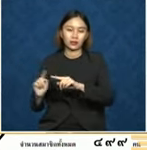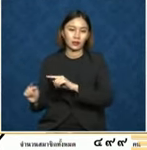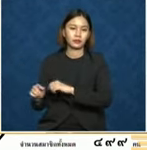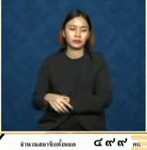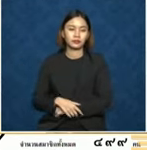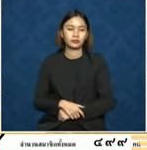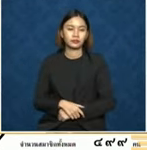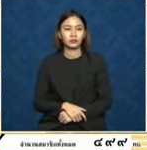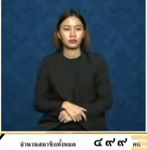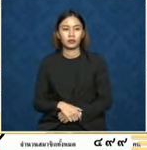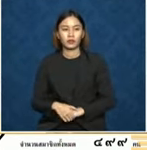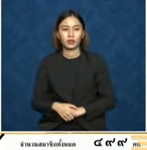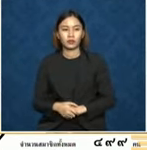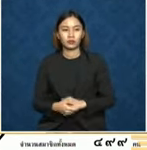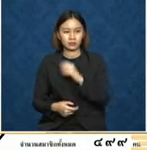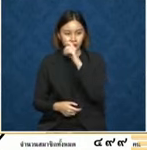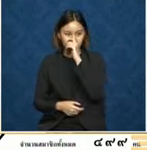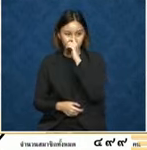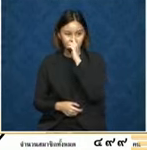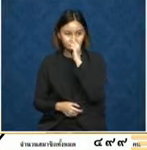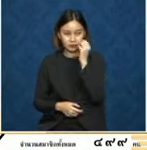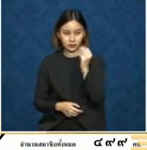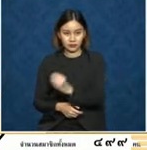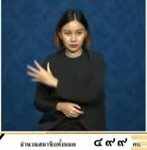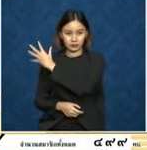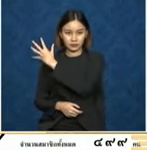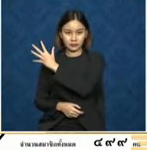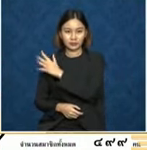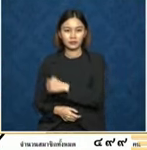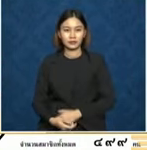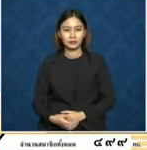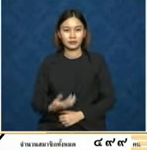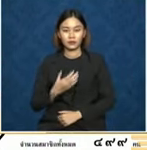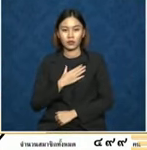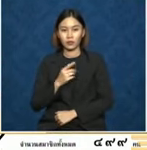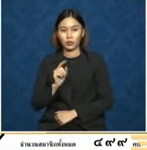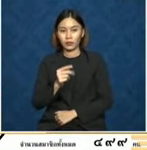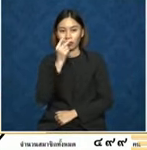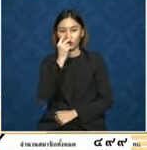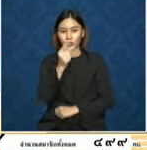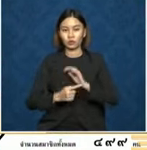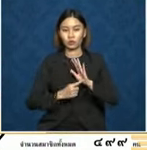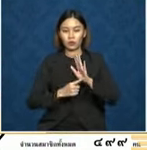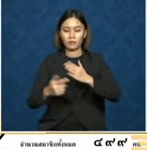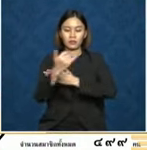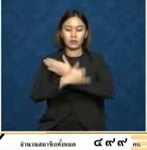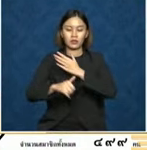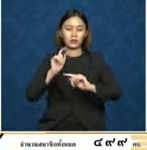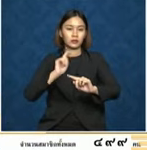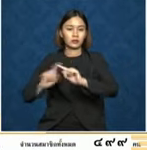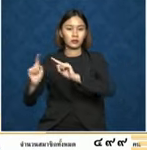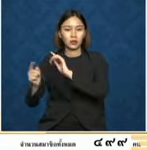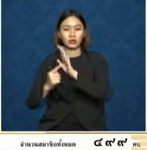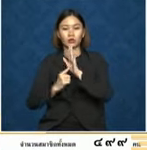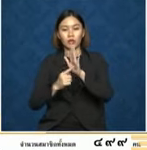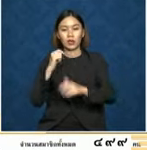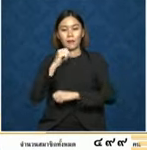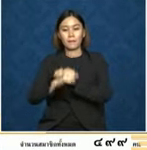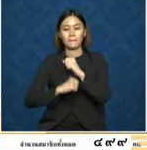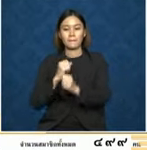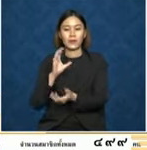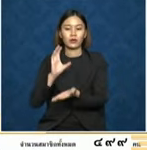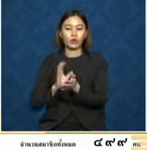ขึ้นขอสไลด์ด้วยครับท่านประธานครับผมพาไปดูตัวอย่างของประเทศต่างๆครับปีงบประมาณ